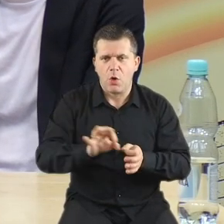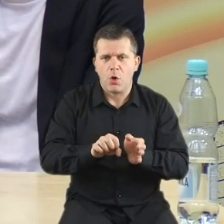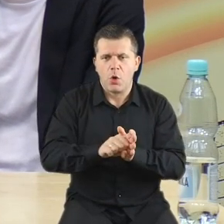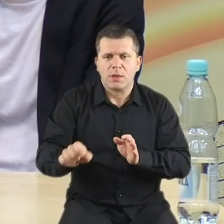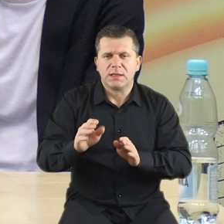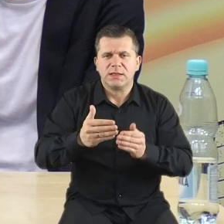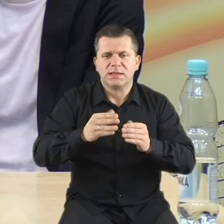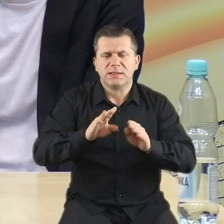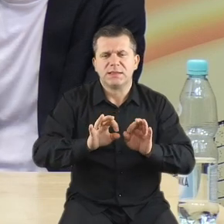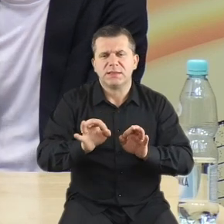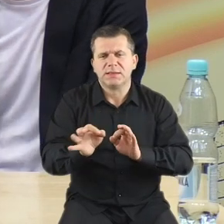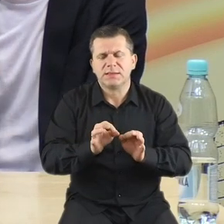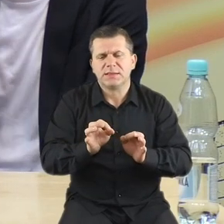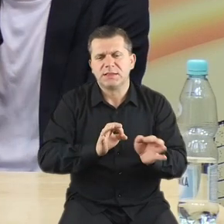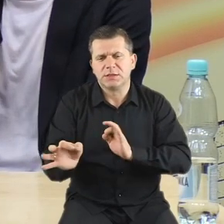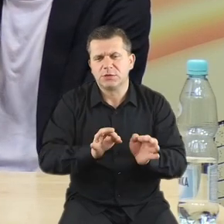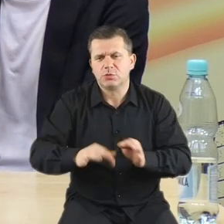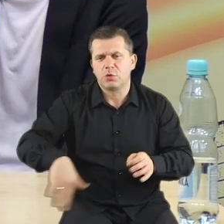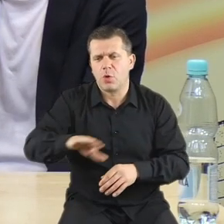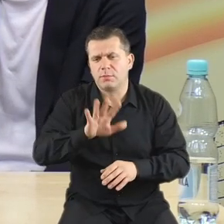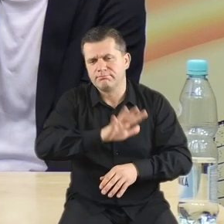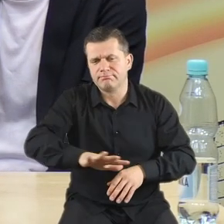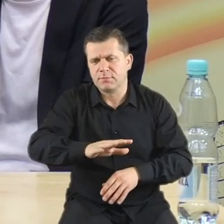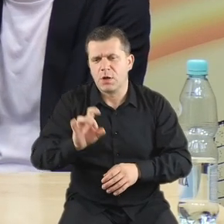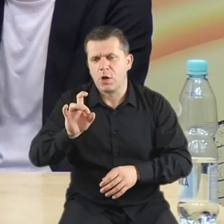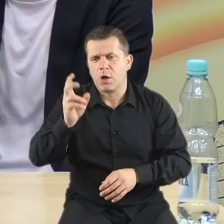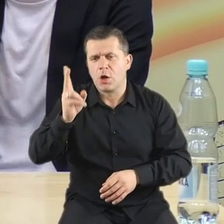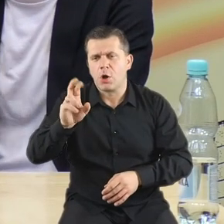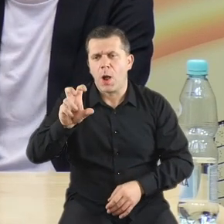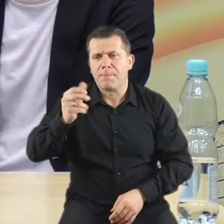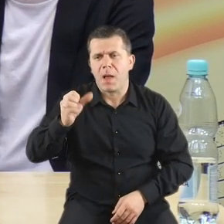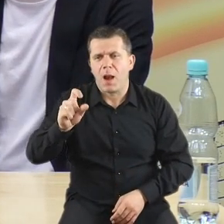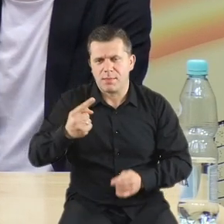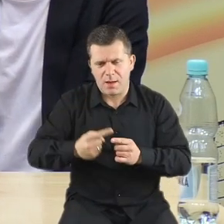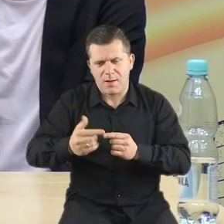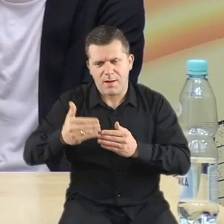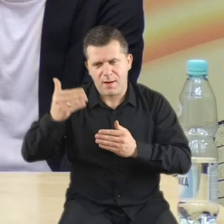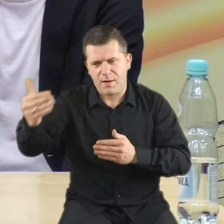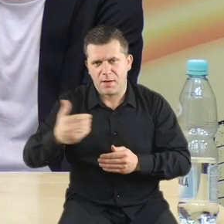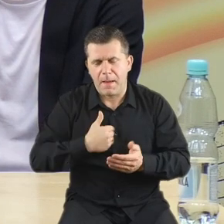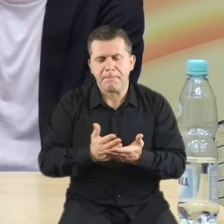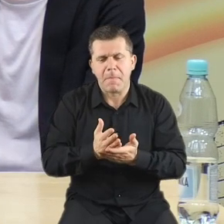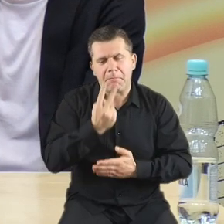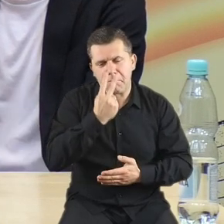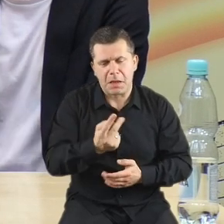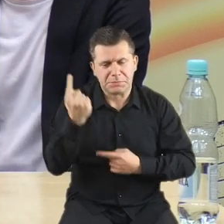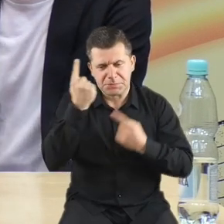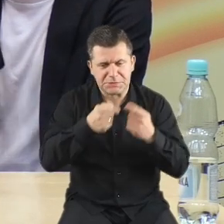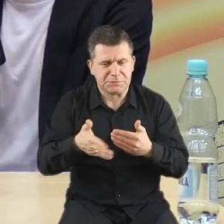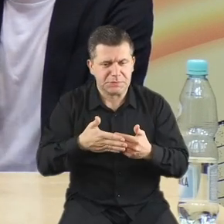czy też ulicy Krochmalnej. Kawałek akurat. Kawałek. Tak sobie na mapie popatrzyłam, jak wydawało mi się, ale to